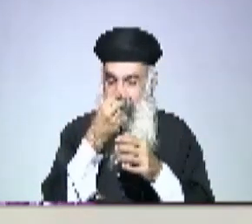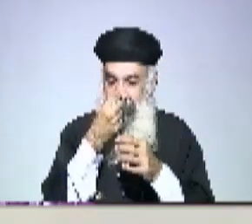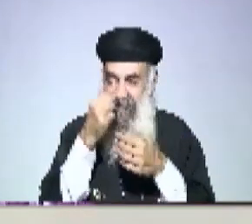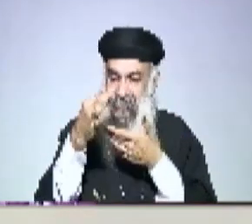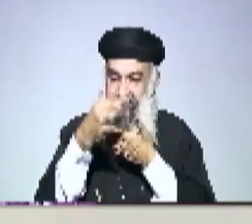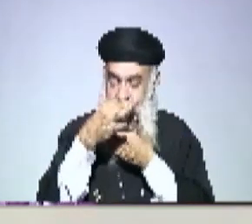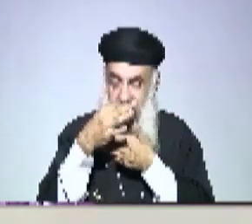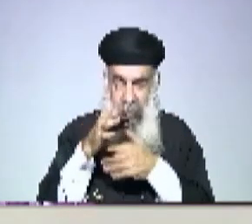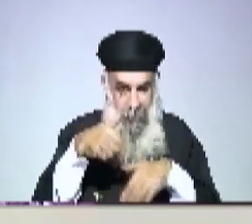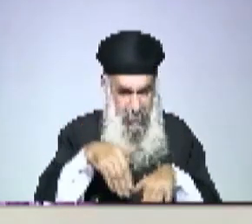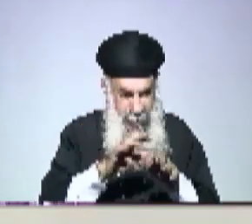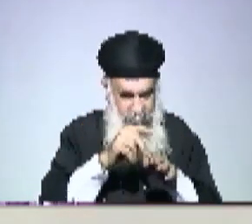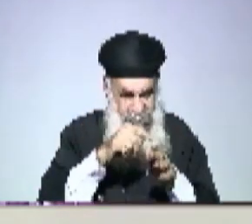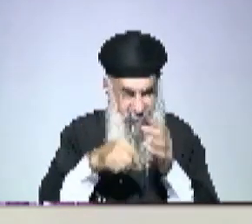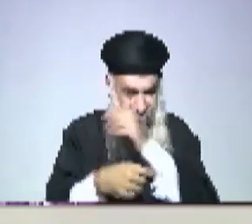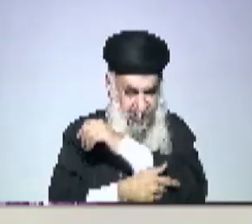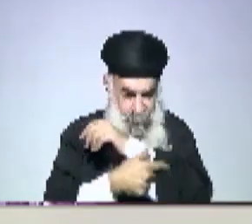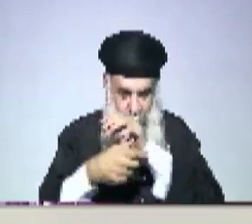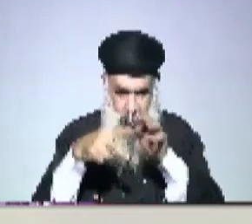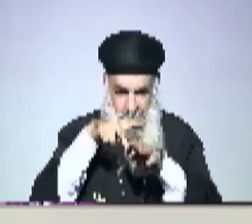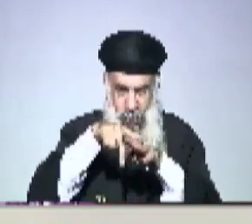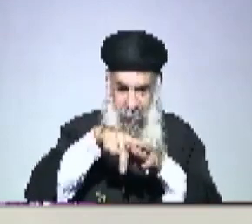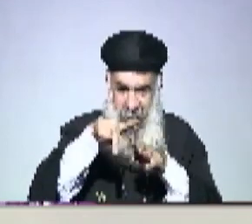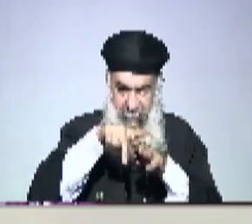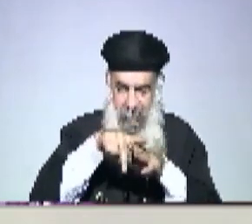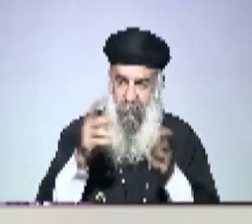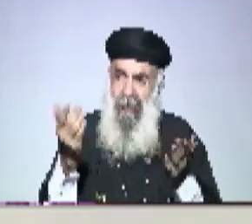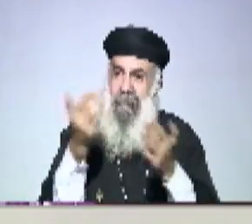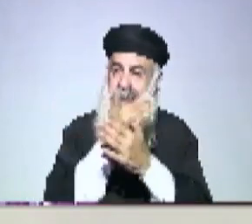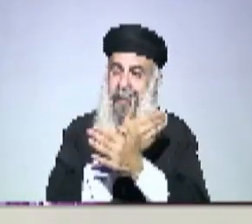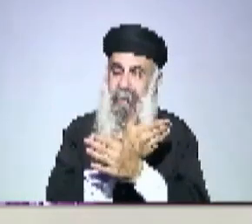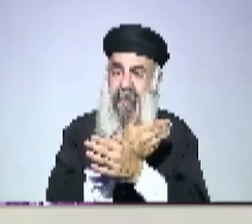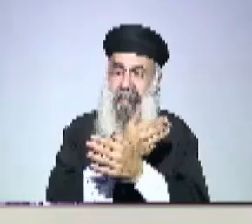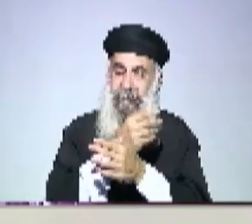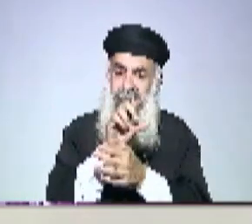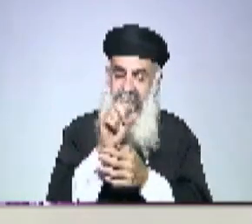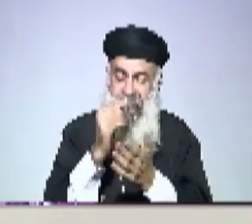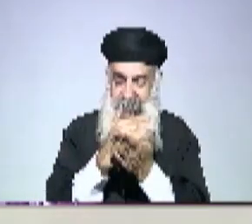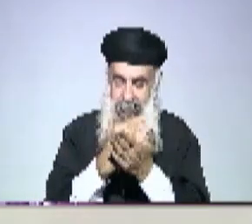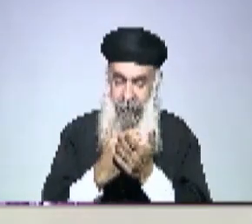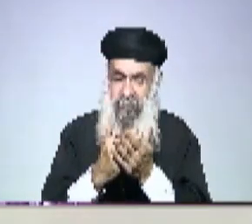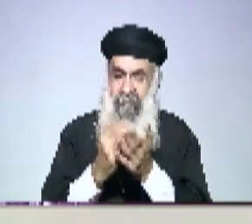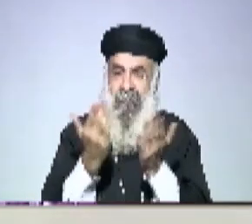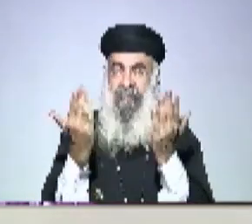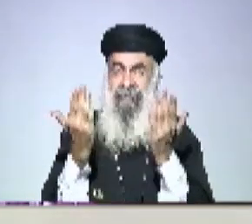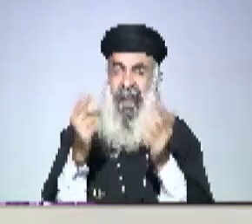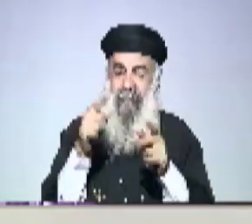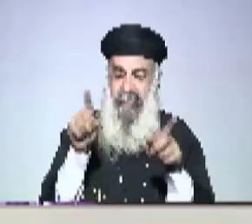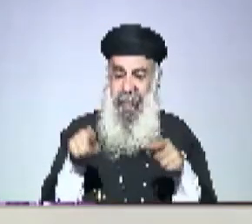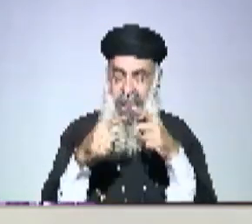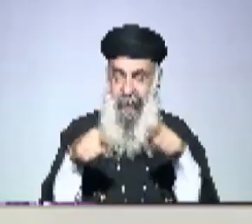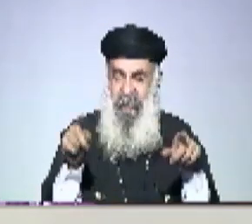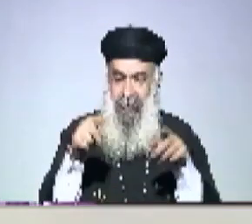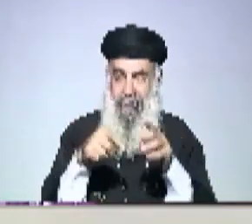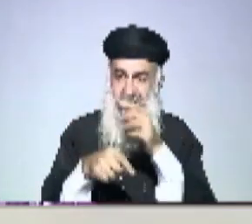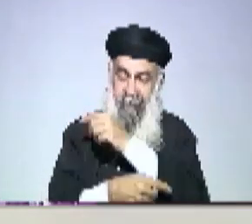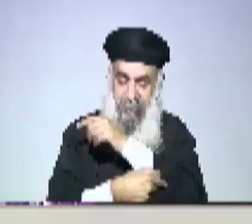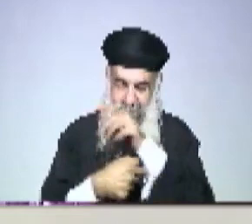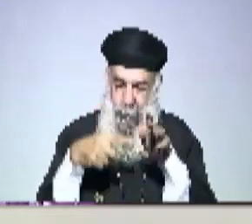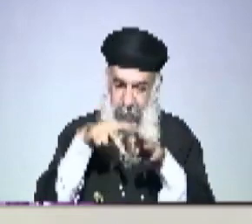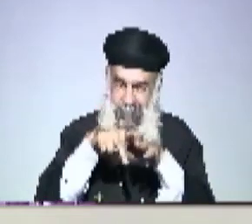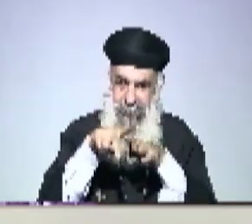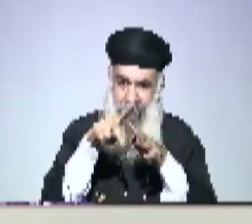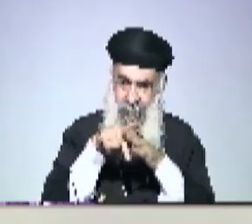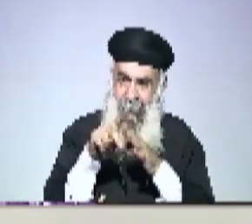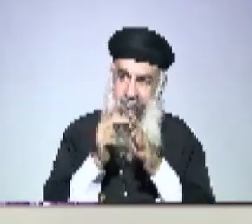مرتبطه بالقداس ما احنا استبدلنا صلوات البخه بدل الاجبيه فزي ما بتصلي صلوات البسخ